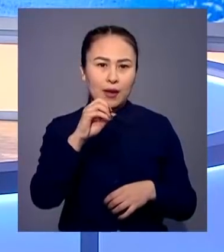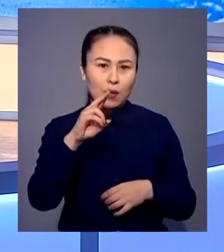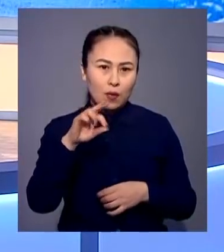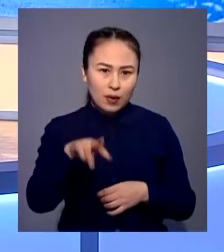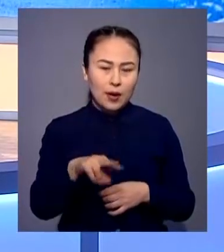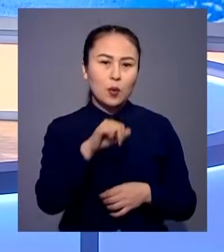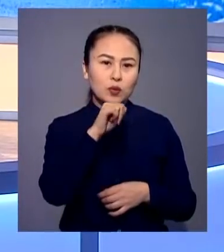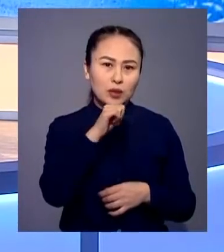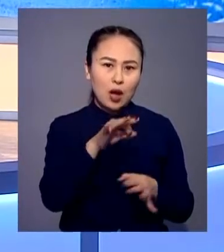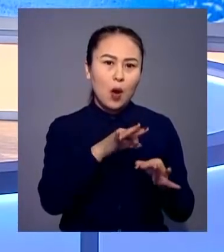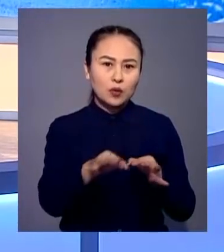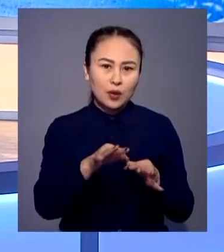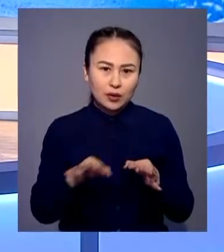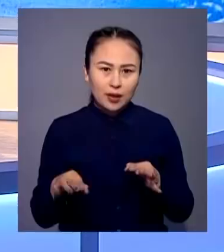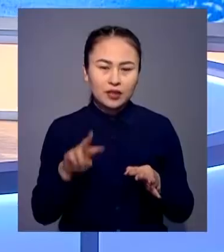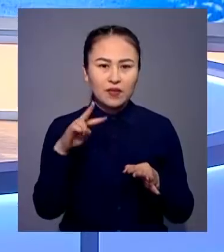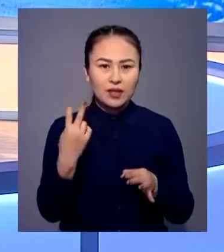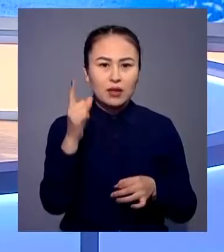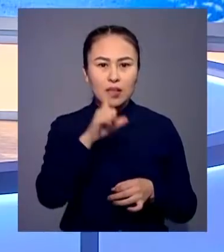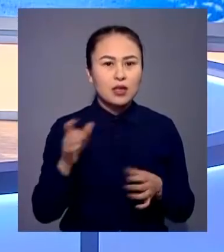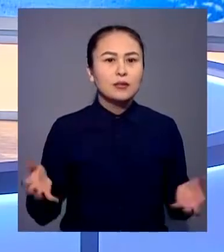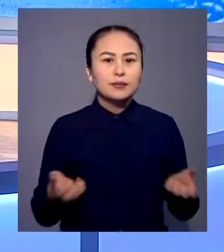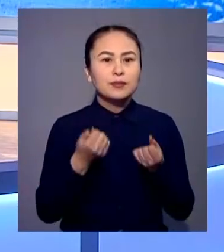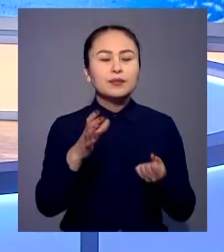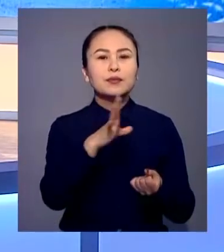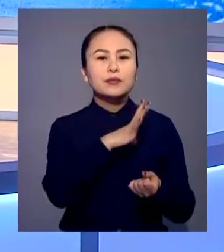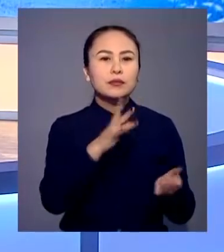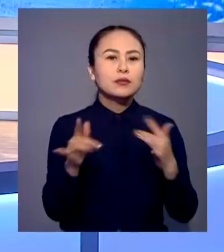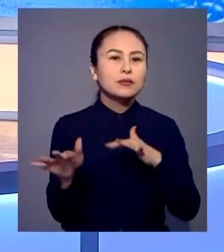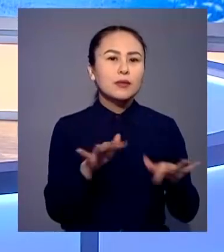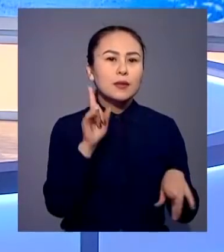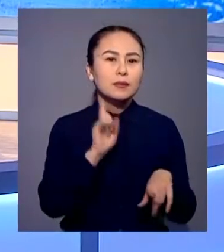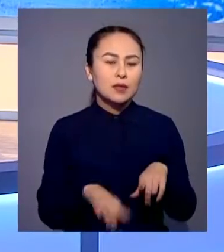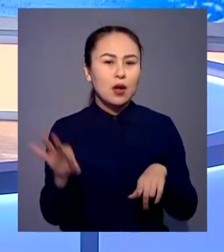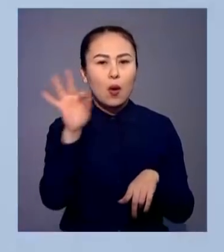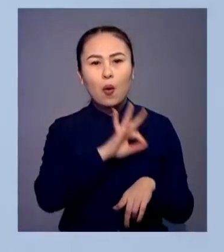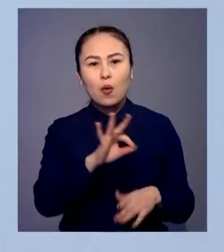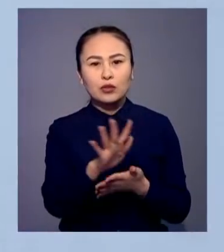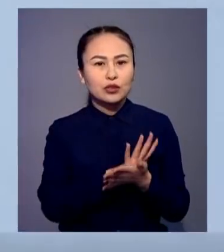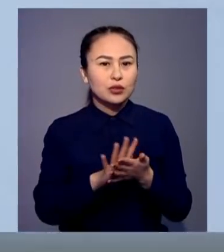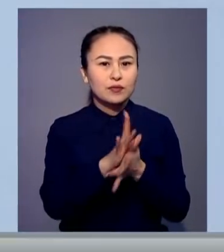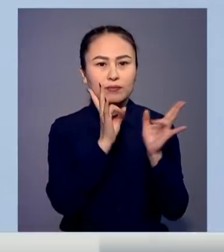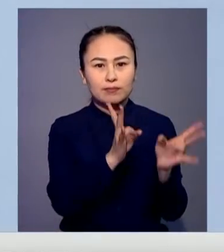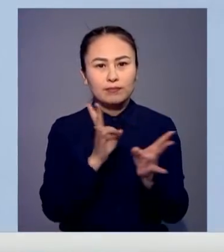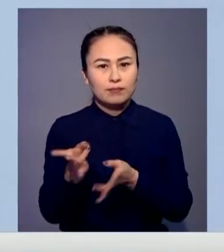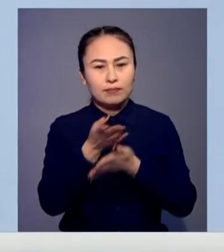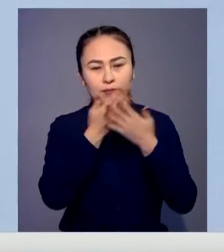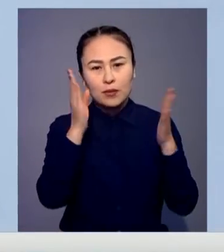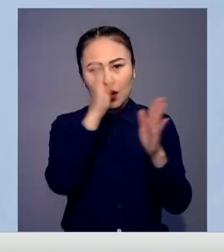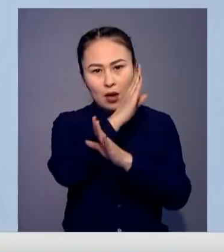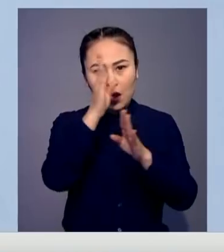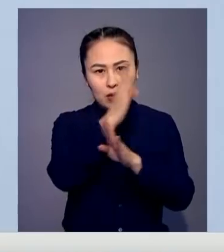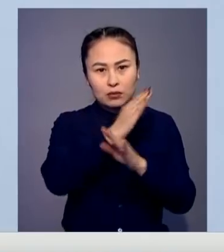және Қостанай аудандары тас жолдарында 22 адам құтқарылған, жедел әрекет ету шараларынан ешқайсысы зардап шекпеген.